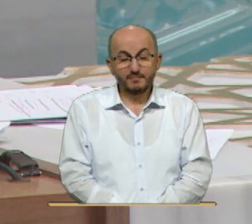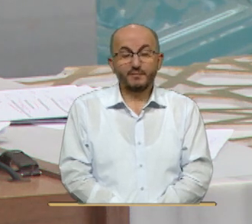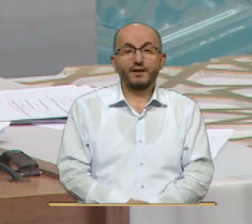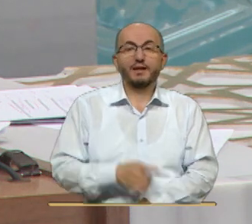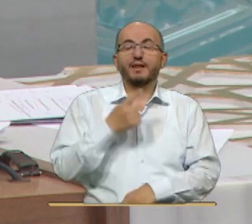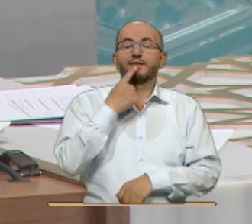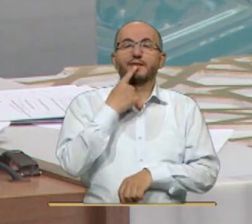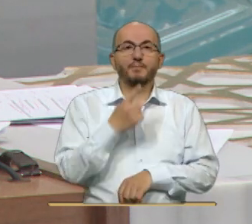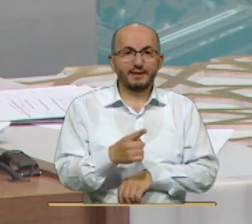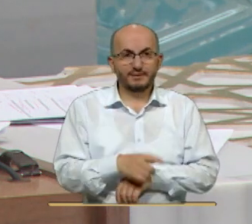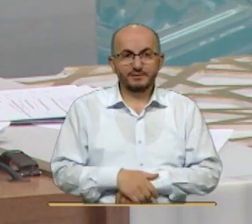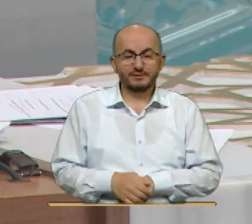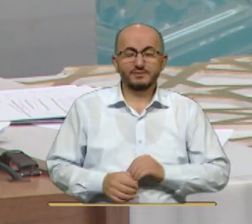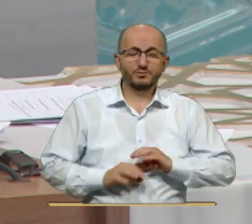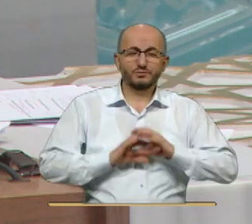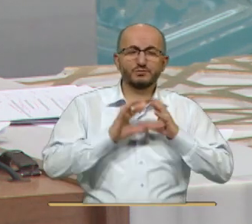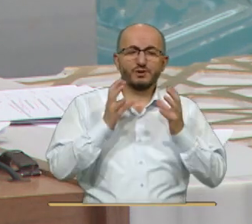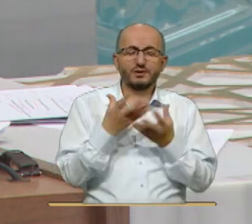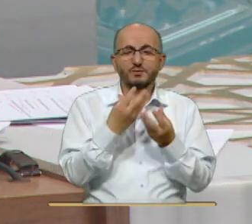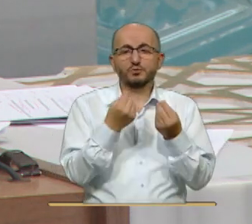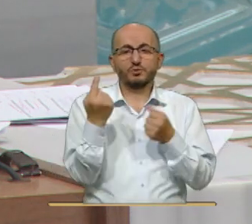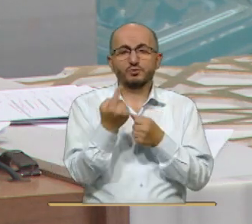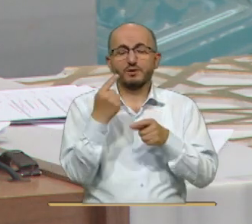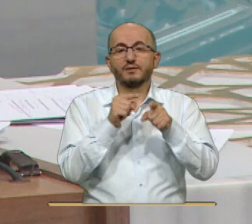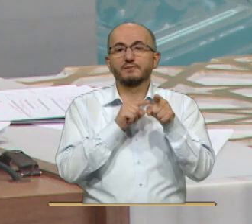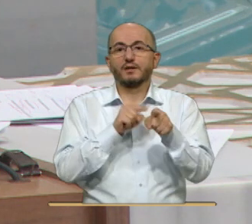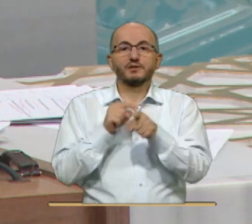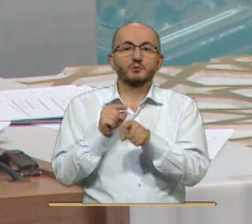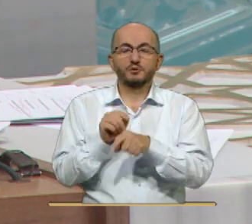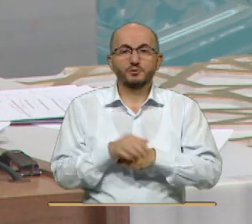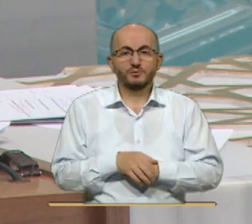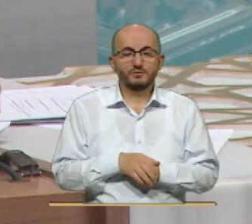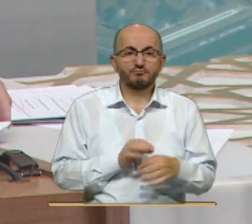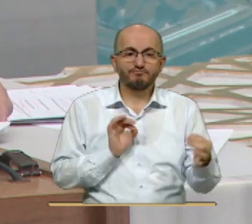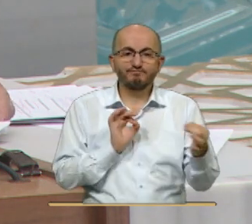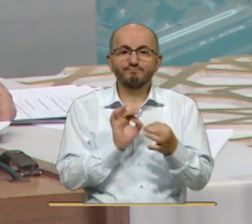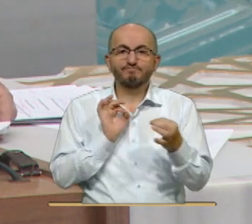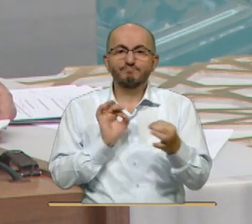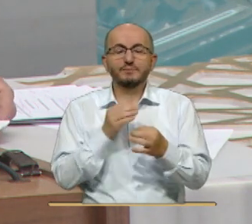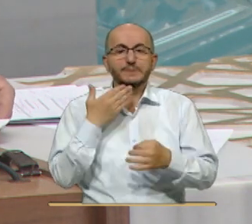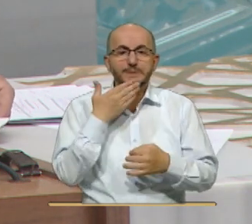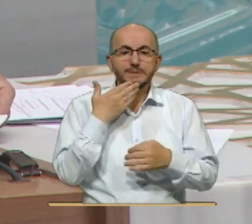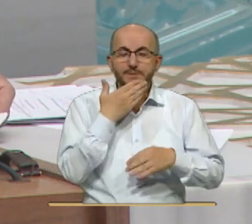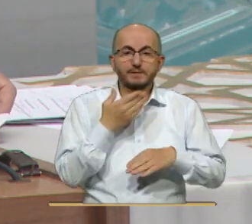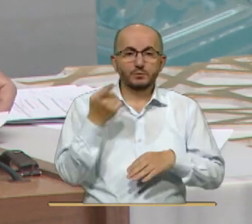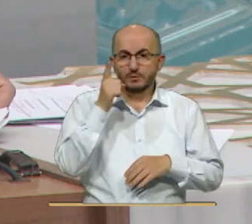ki dünyadaki birçok şeyleri takip ediyoruz. İletişim imkanları